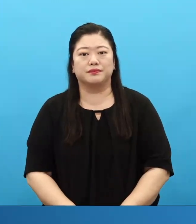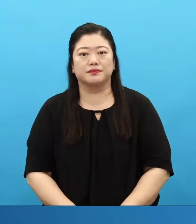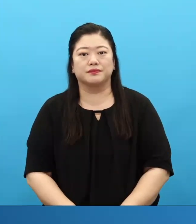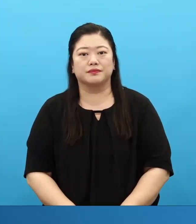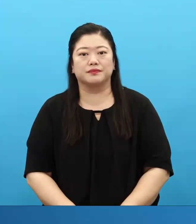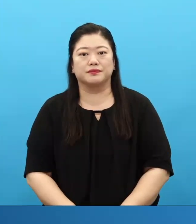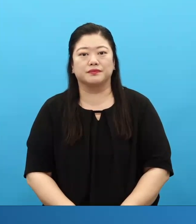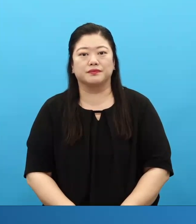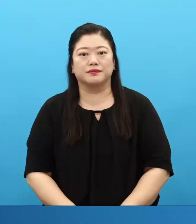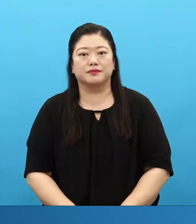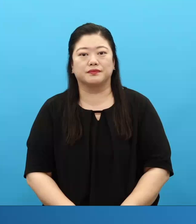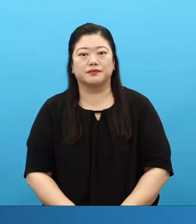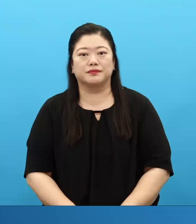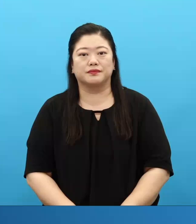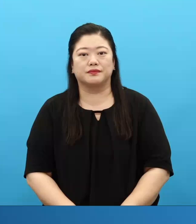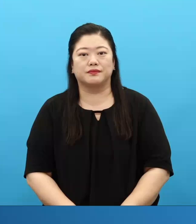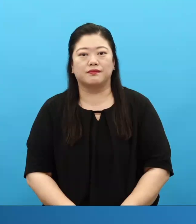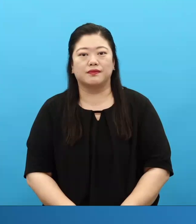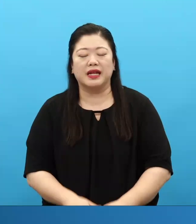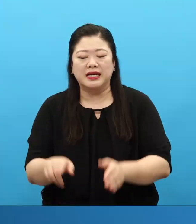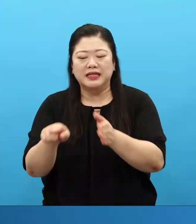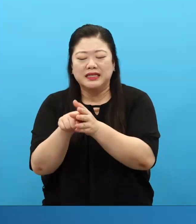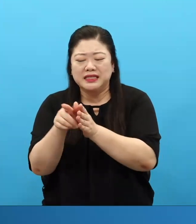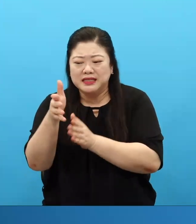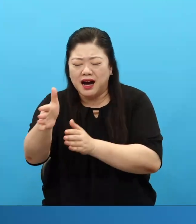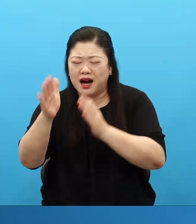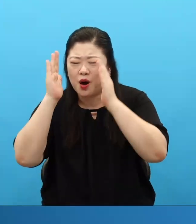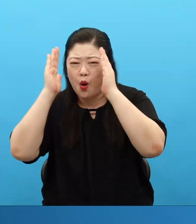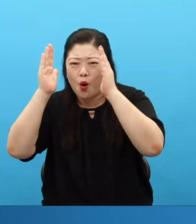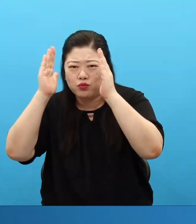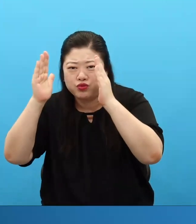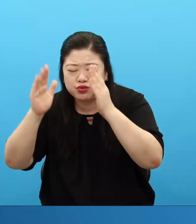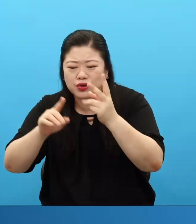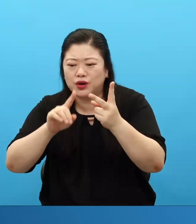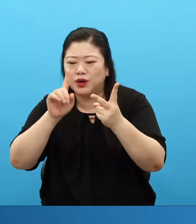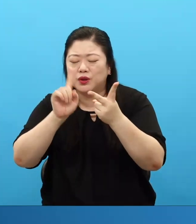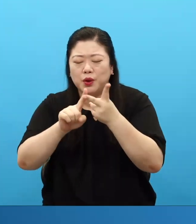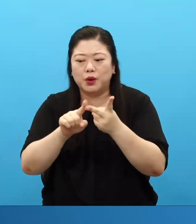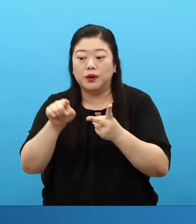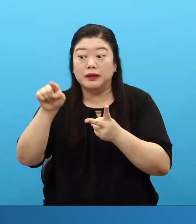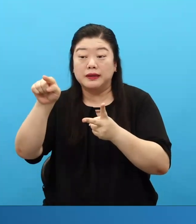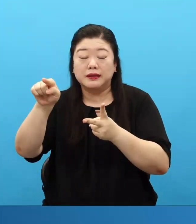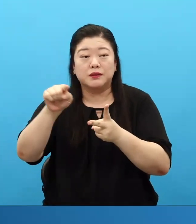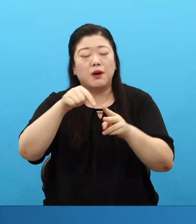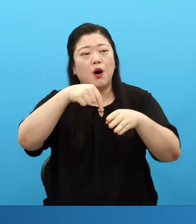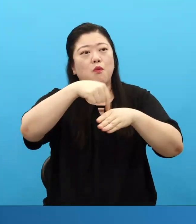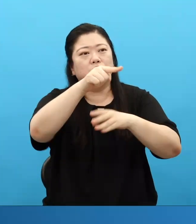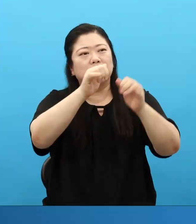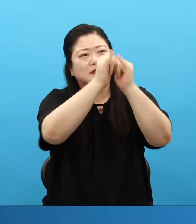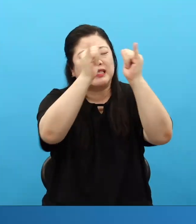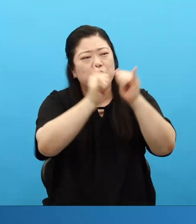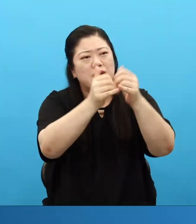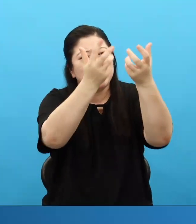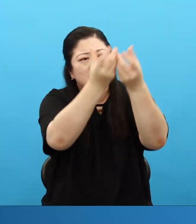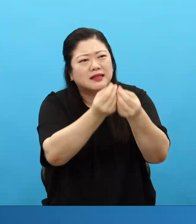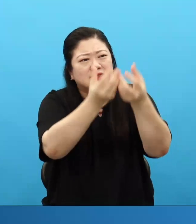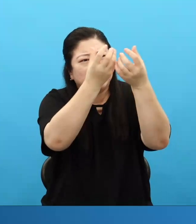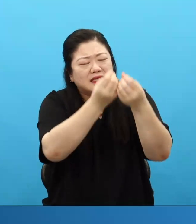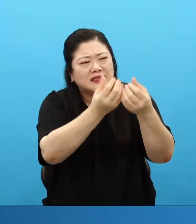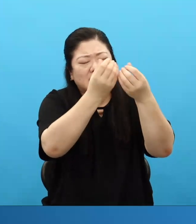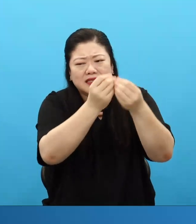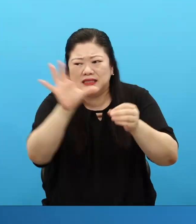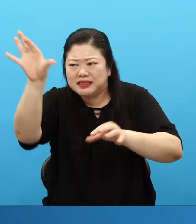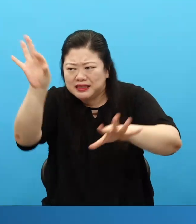많은 신학을 공부해서 말이야 막 찾아내서 그걸 막 교인들 보고 얘기해 주라. 하나님이 원하시는 걸까요? Studying a lot of theology